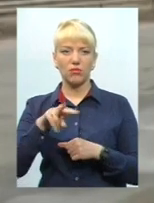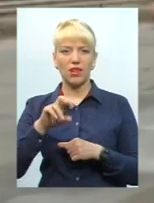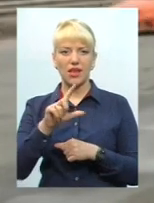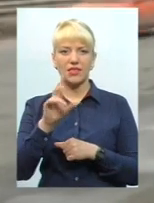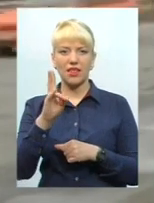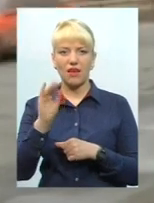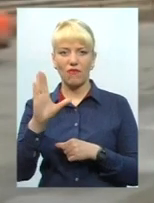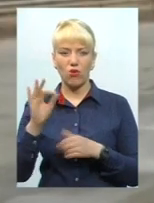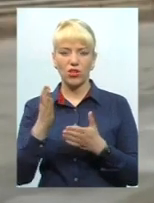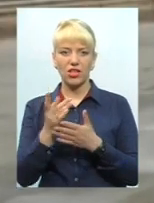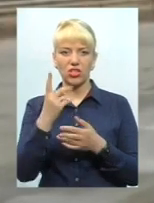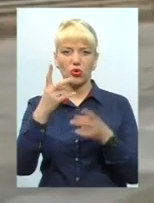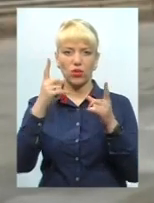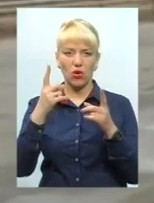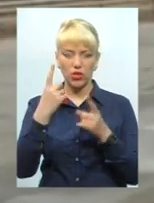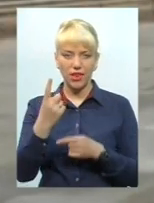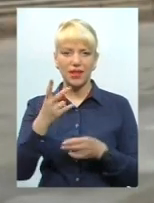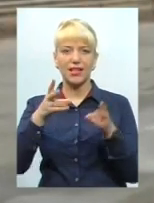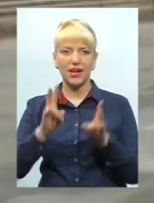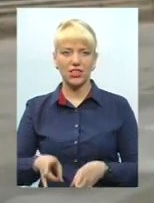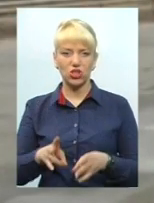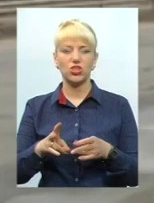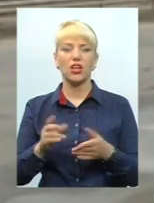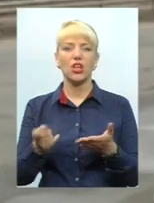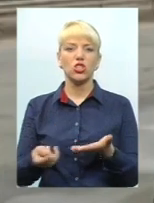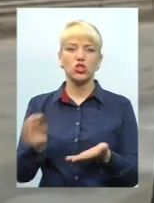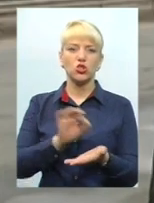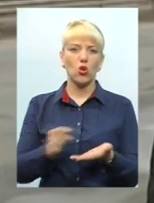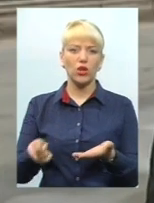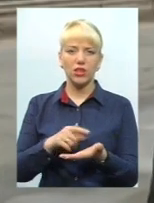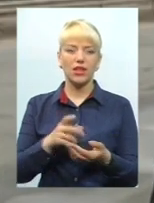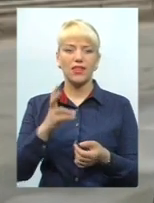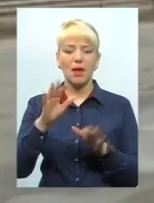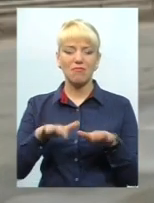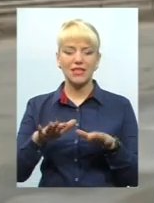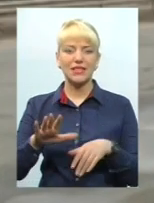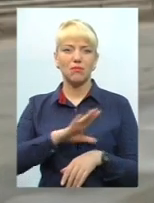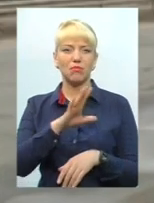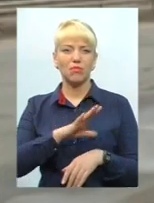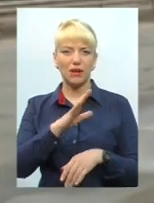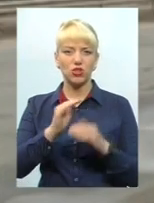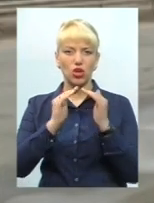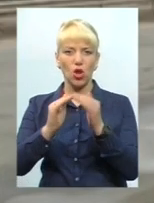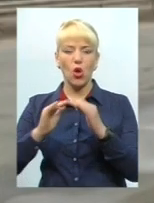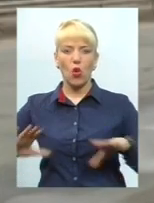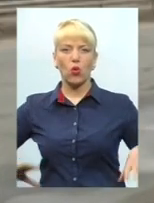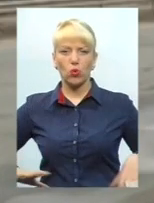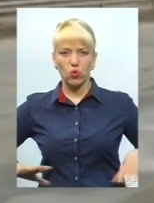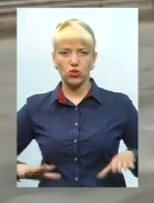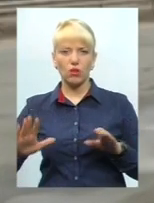одна трагічна сторінка. На місці колишніх колгоспних конюшень в 1942 році був